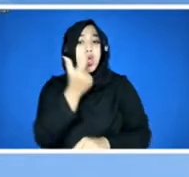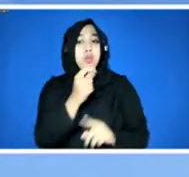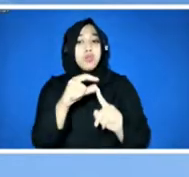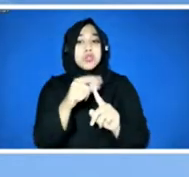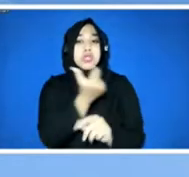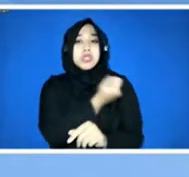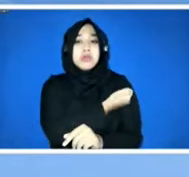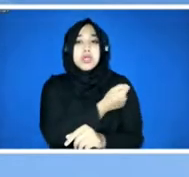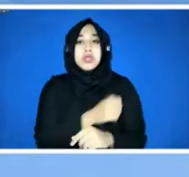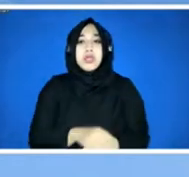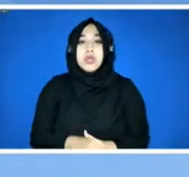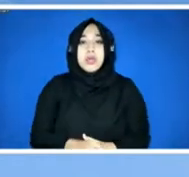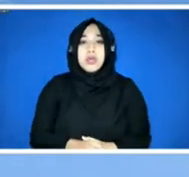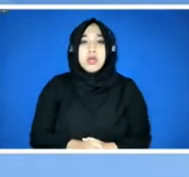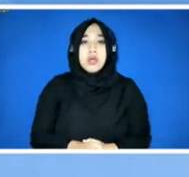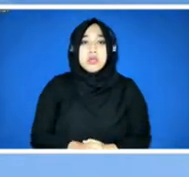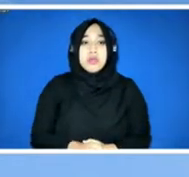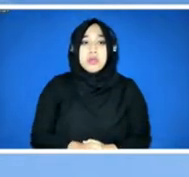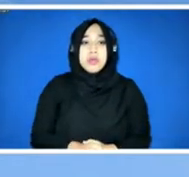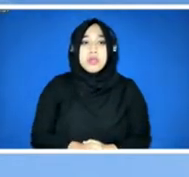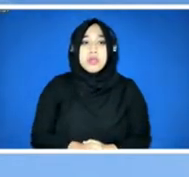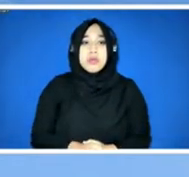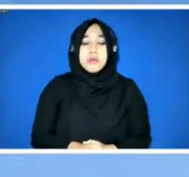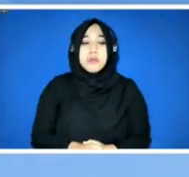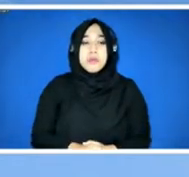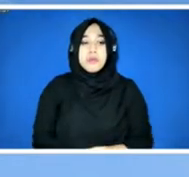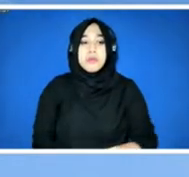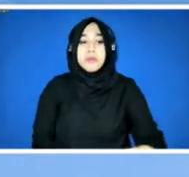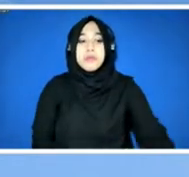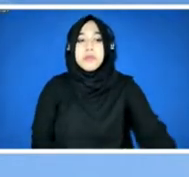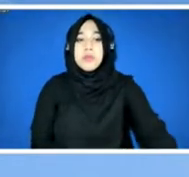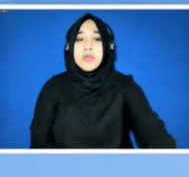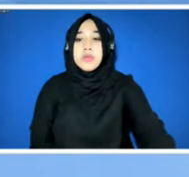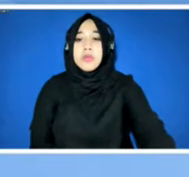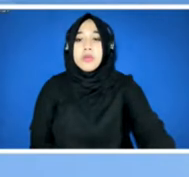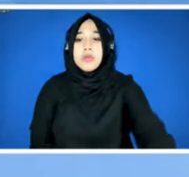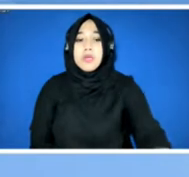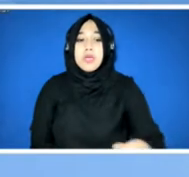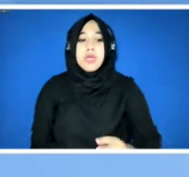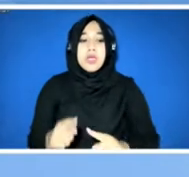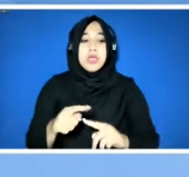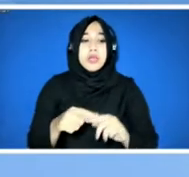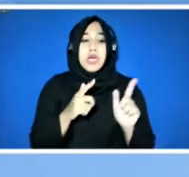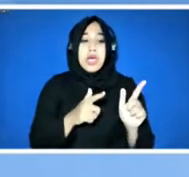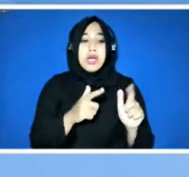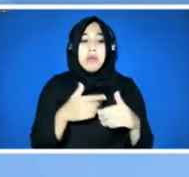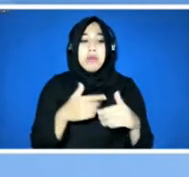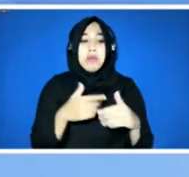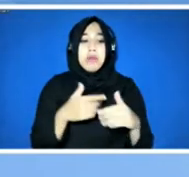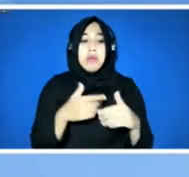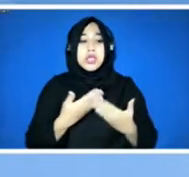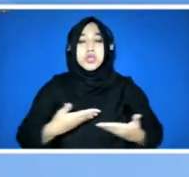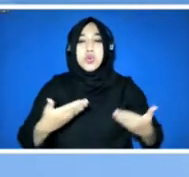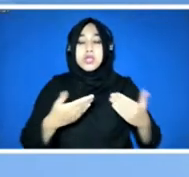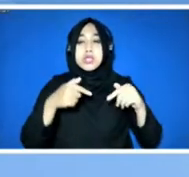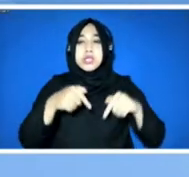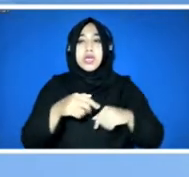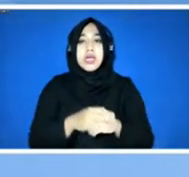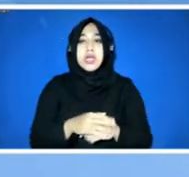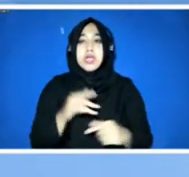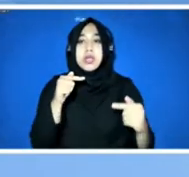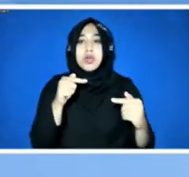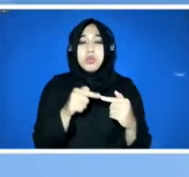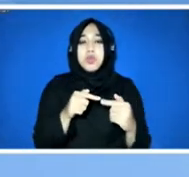sama TNI, didatangi sama polisi, sampai 5-6 orang untuk bertanya bagaimana kabarnya hari ini. Jadi tidak tersinkronis. Maka model